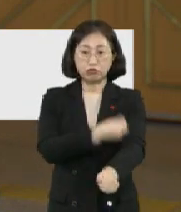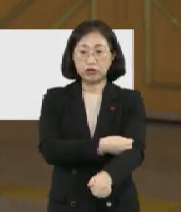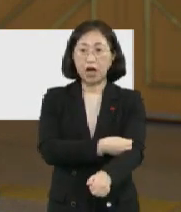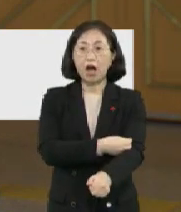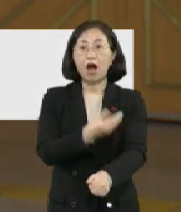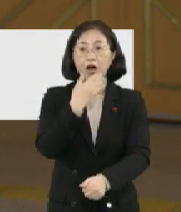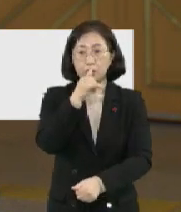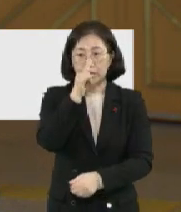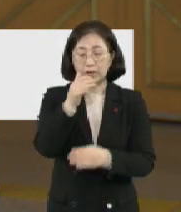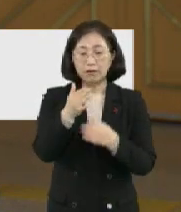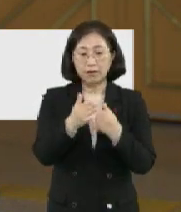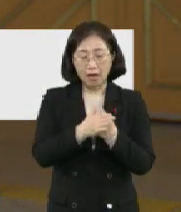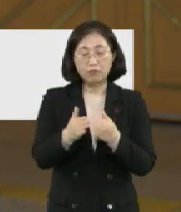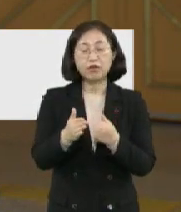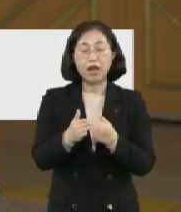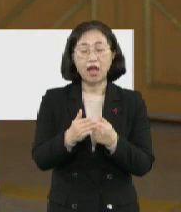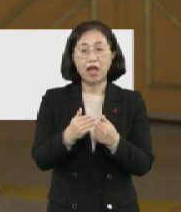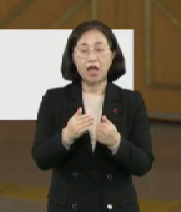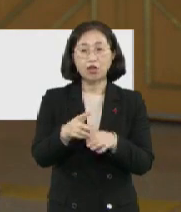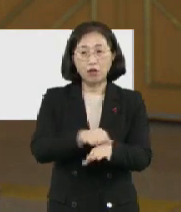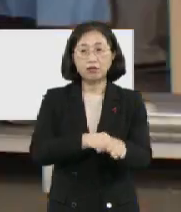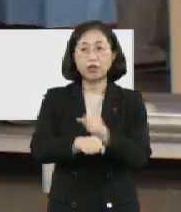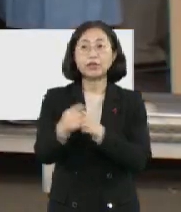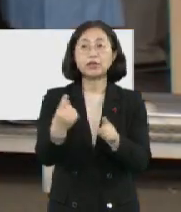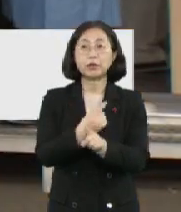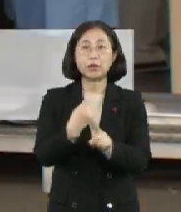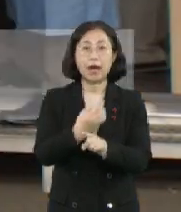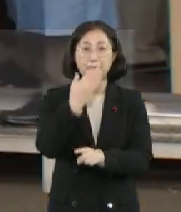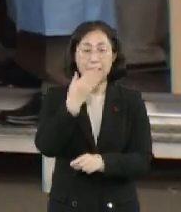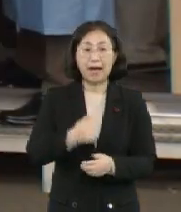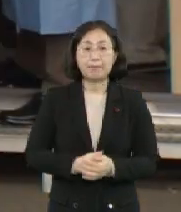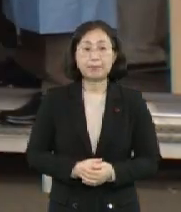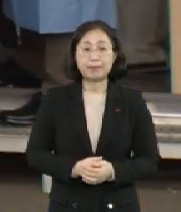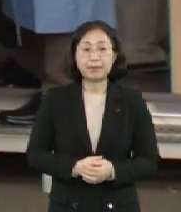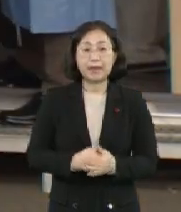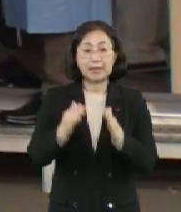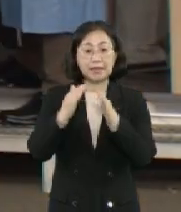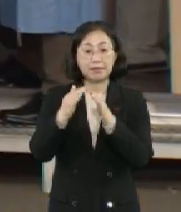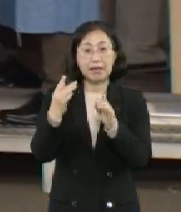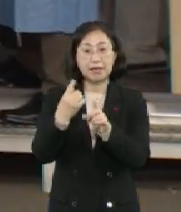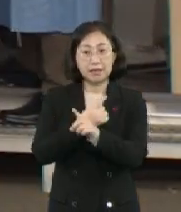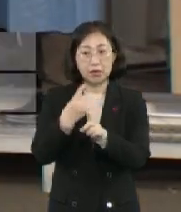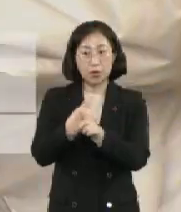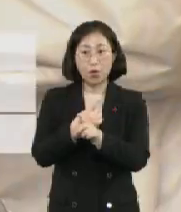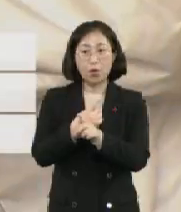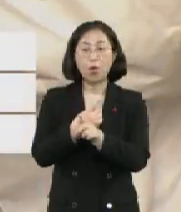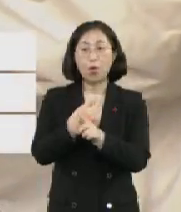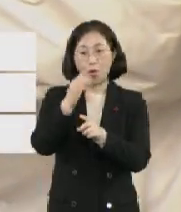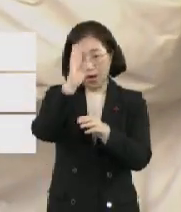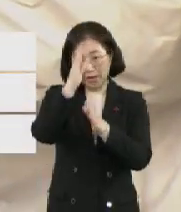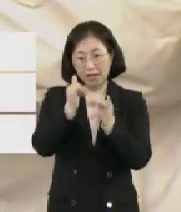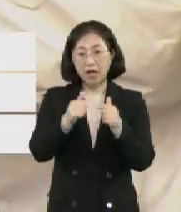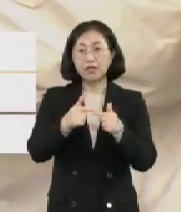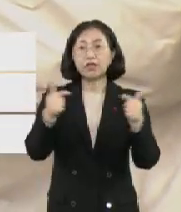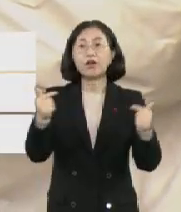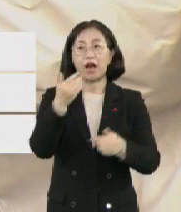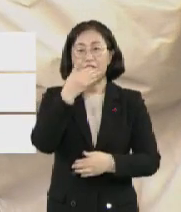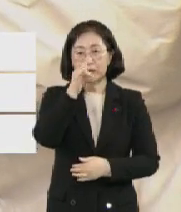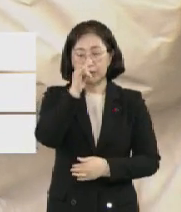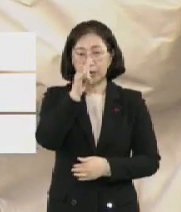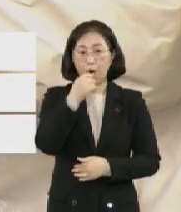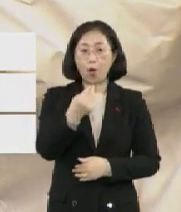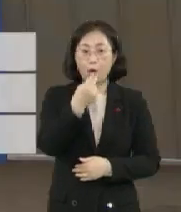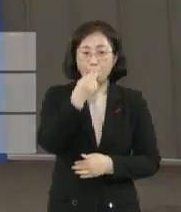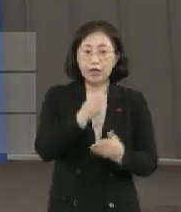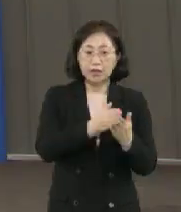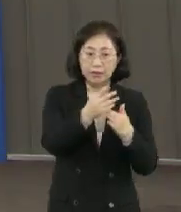있기 때문에 적극적인 치료가 가능하다고 봅니다. 대전시는 재택치료 환자가 늘어날 것으로 보고 호흡기 전담